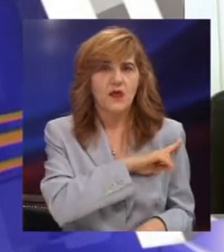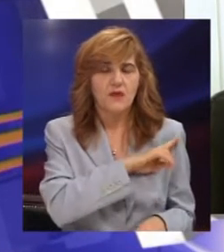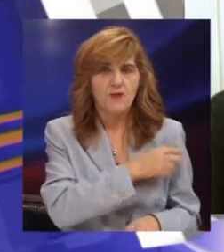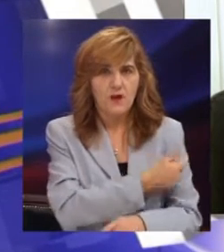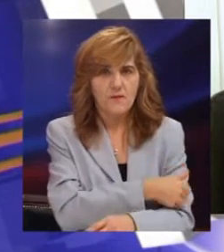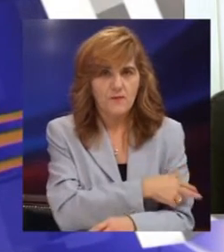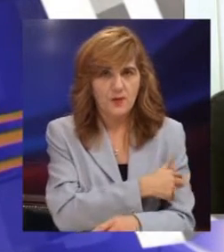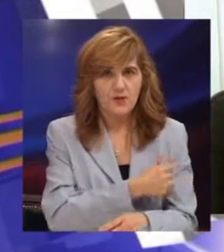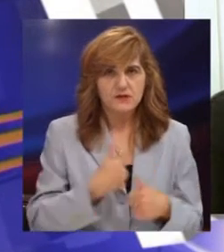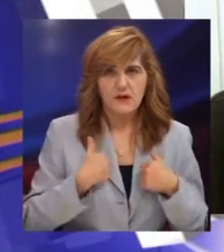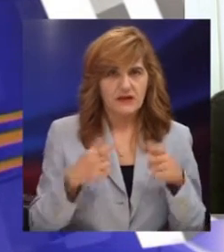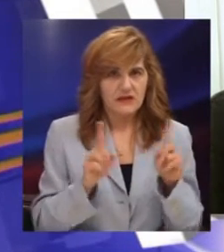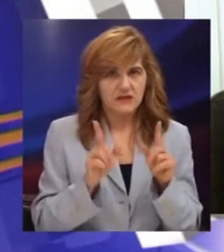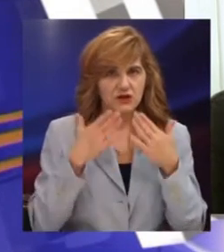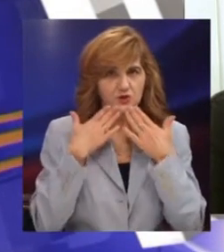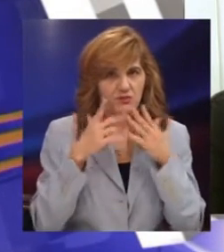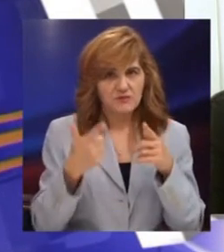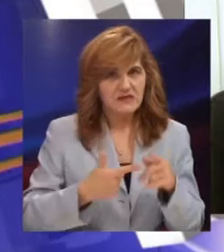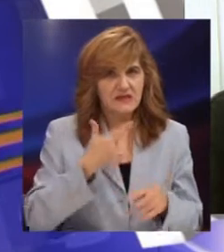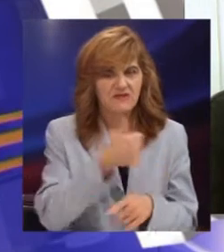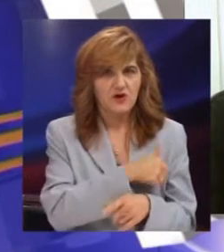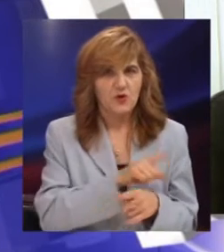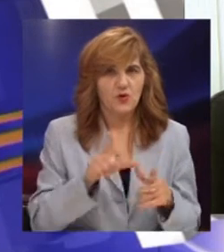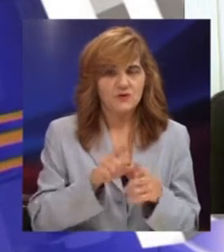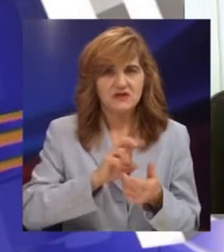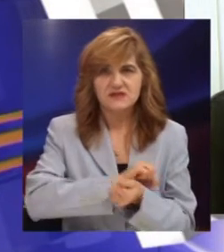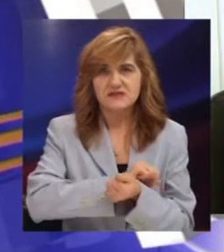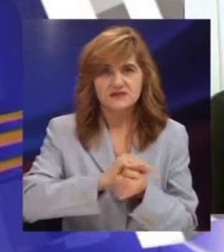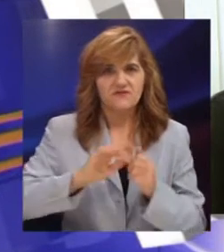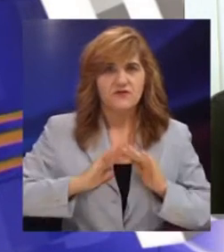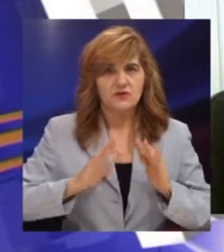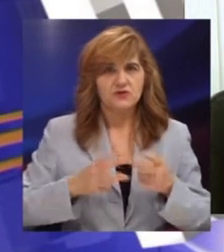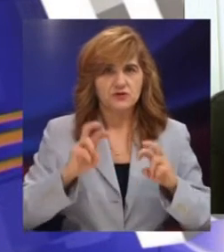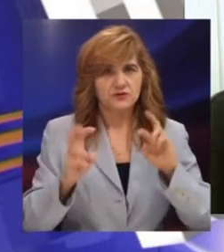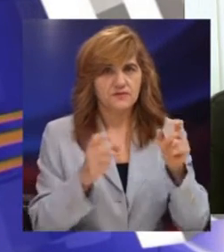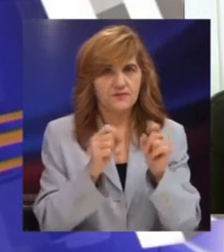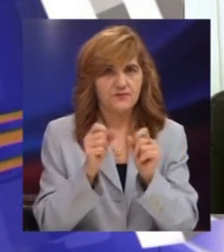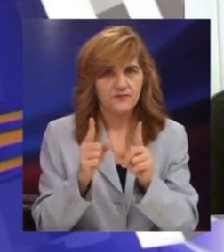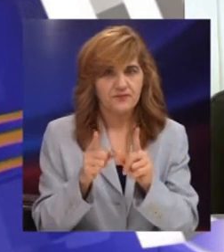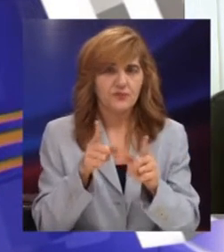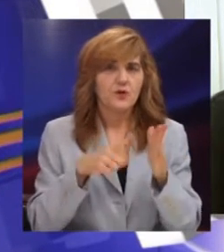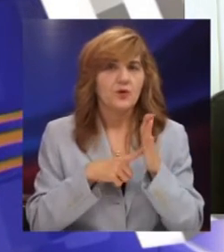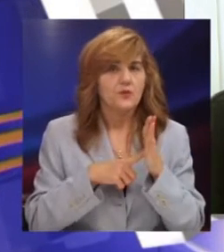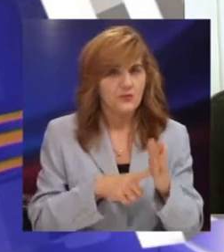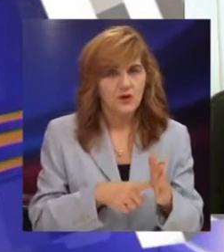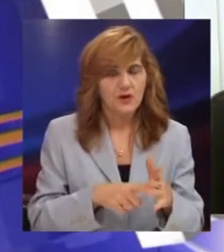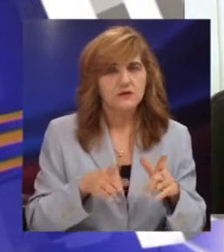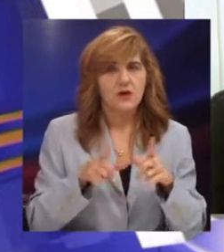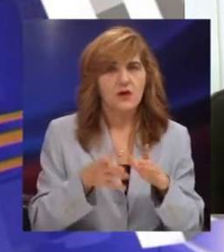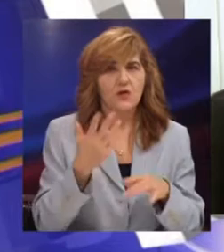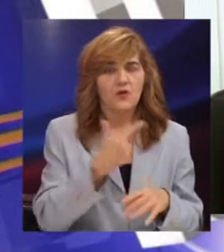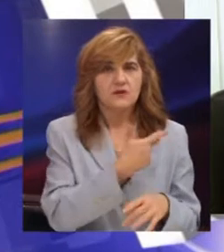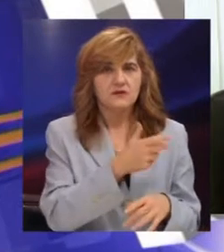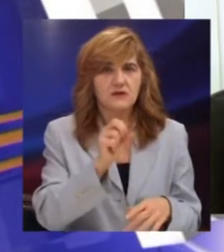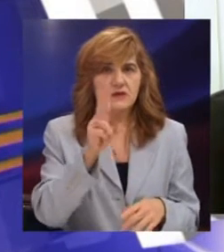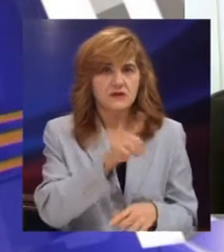raspolaže opšta bolnica Subotica, mi nećemo uspjeti za dve godine uraditi, znači pozivanje svih žena. To se naravno i pokazalo. U tom periodu